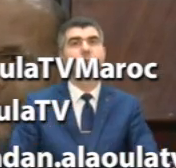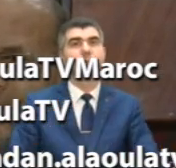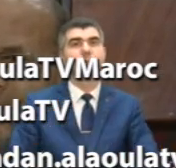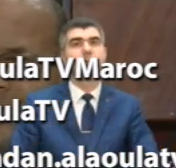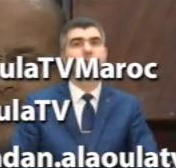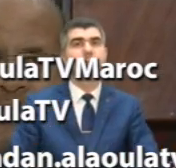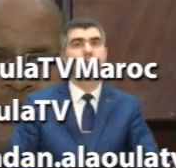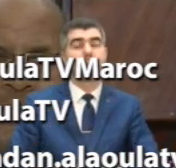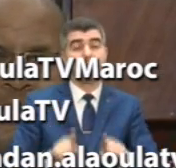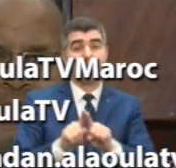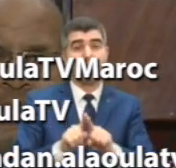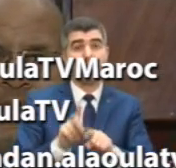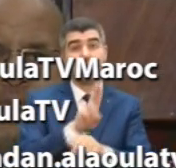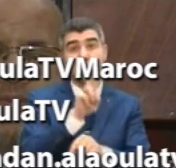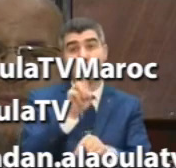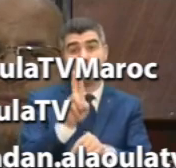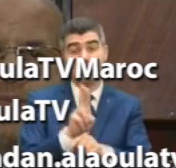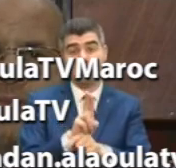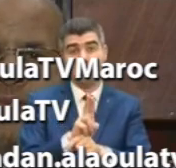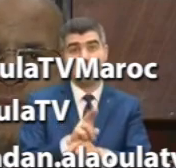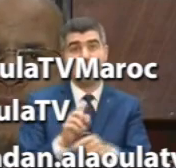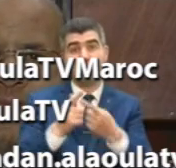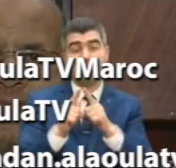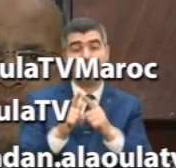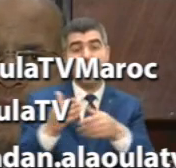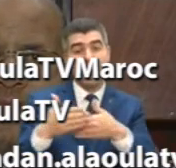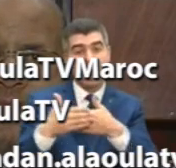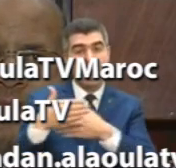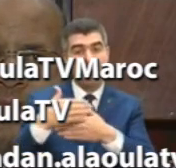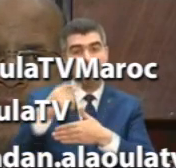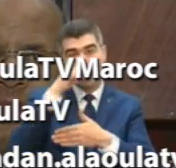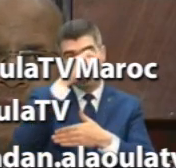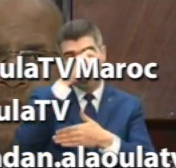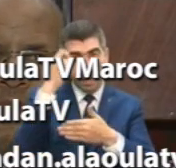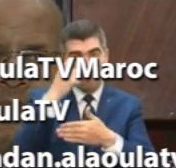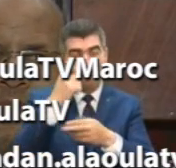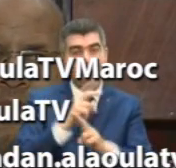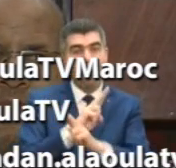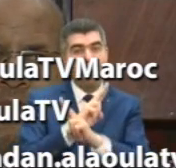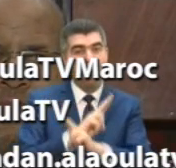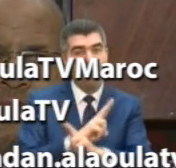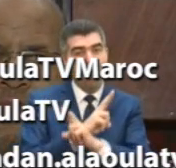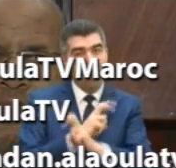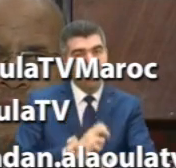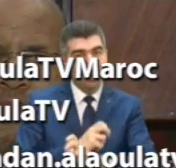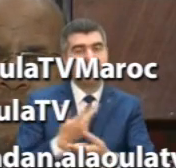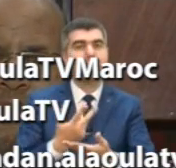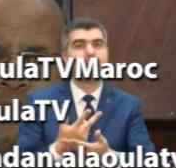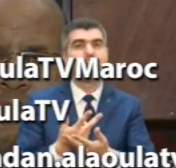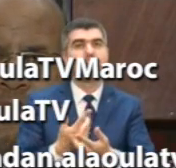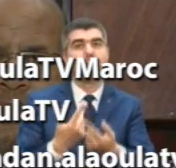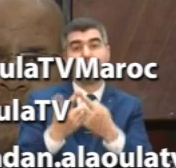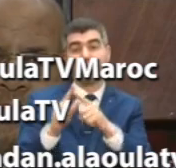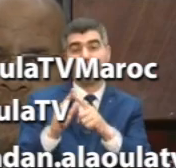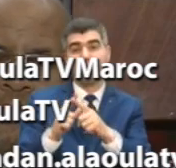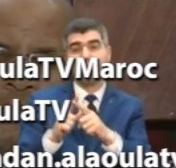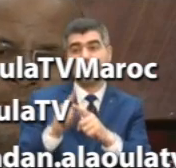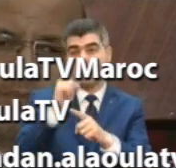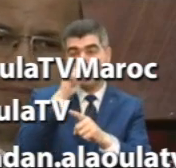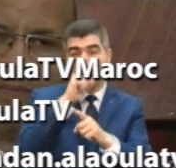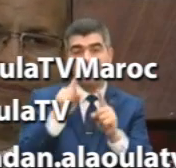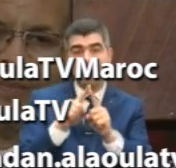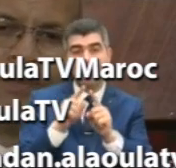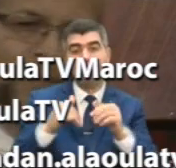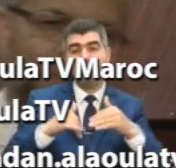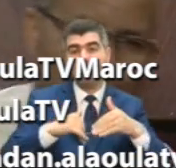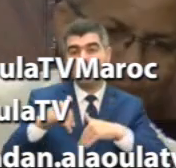أهمية السؤال تكمن في أننا على أبواب الصيف، والصيف يعني العطلة، والعطلة تعني ضخا لأساطيل كثيرة في الطرقات ديال